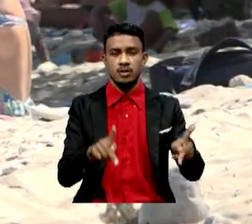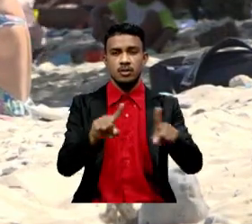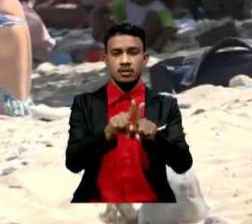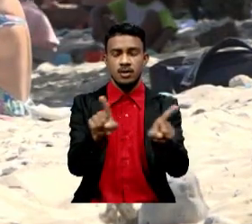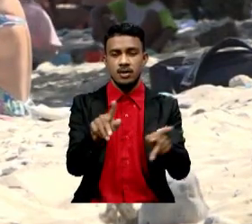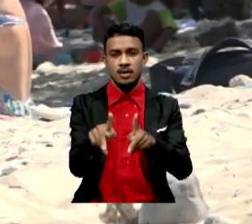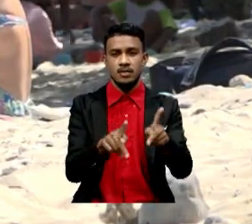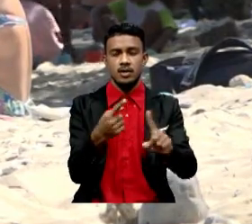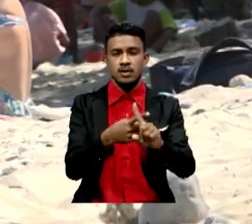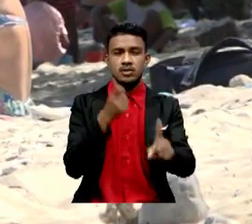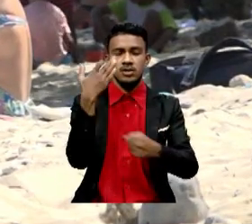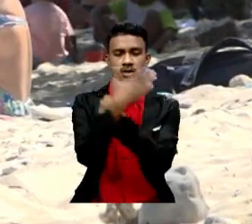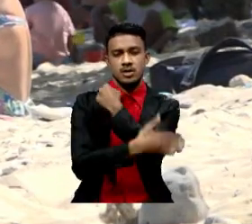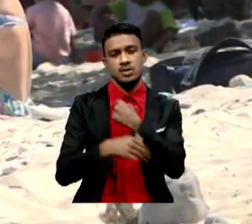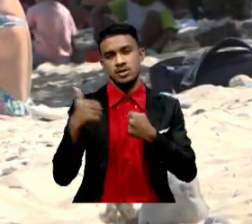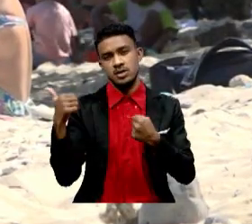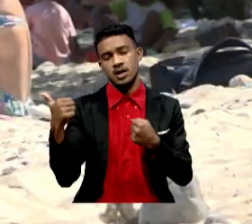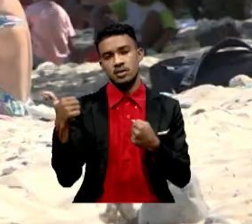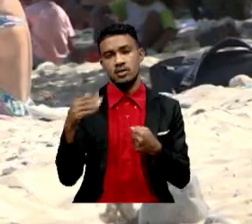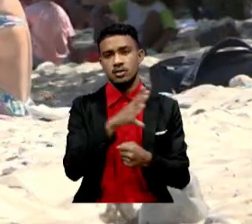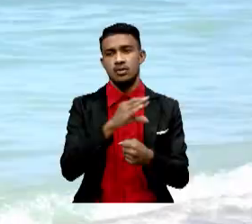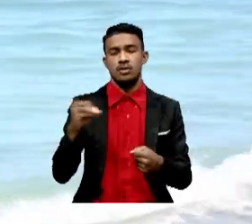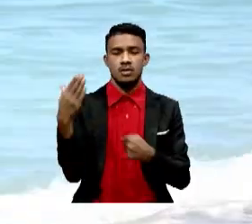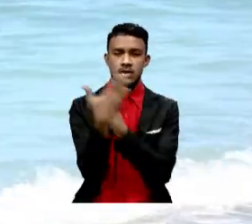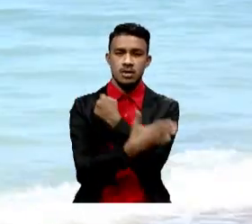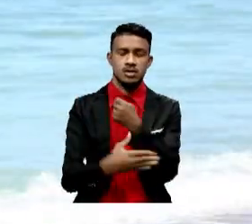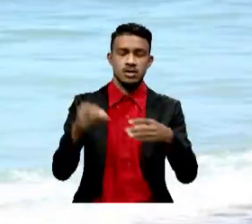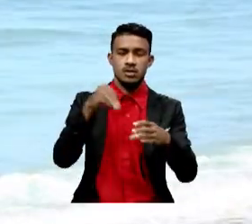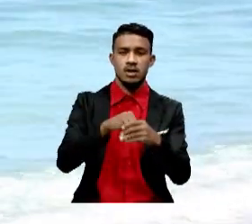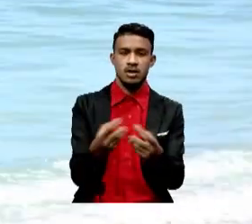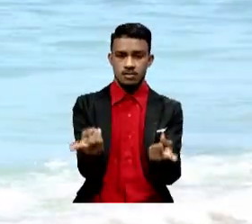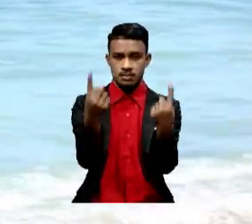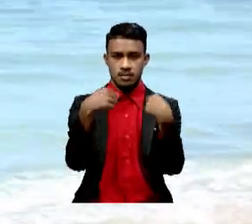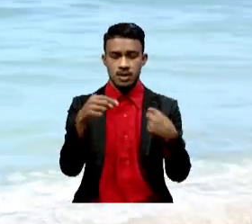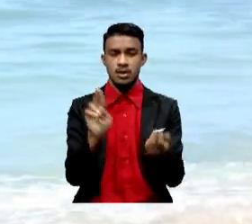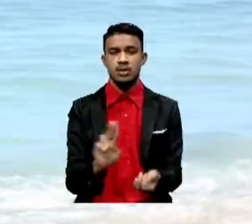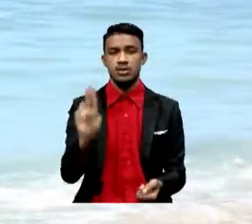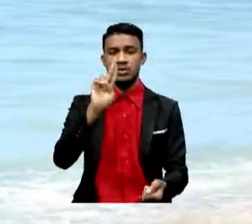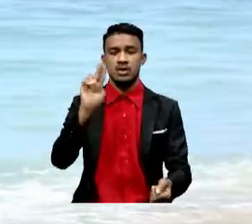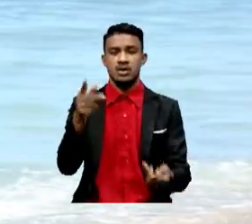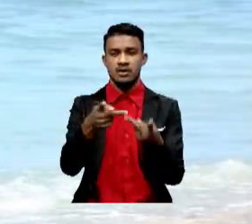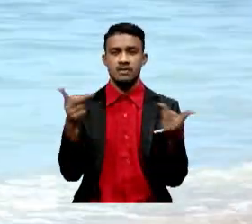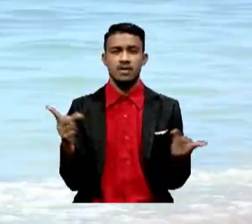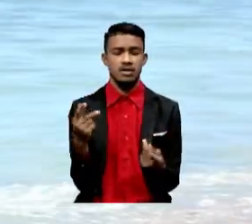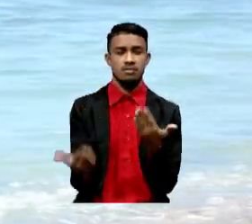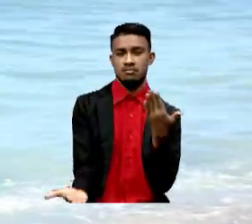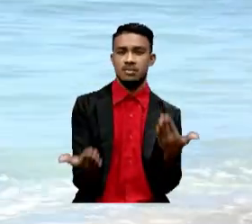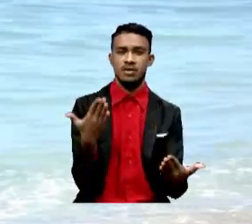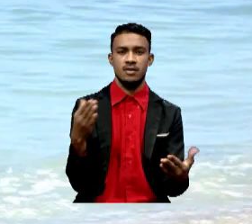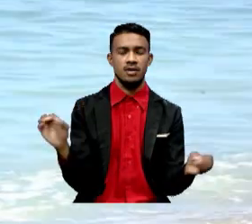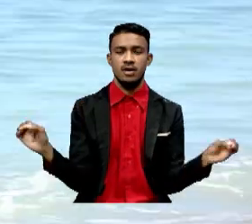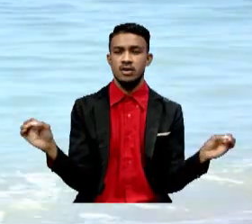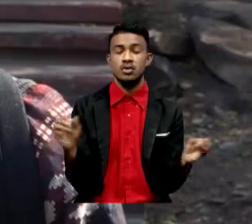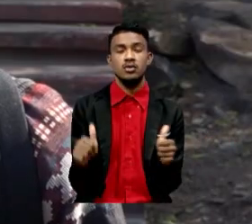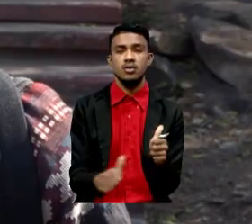sira liur pa turistiku sira sira laran mai uja fatin sira ne libre tuir bontari e mai direk nyon dit.